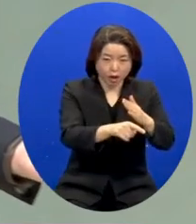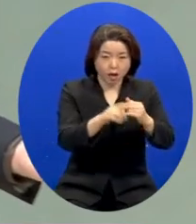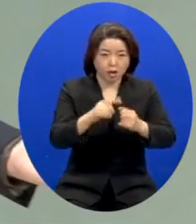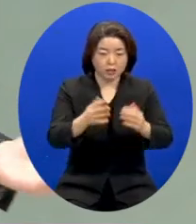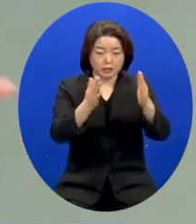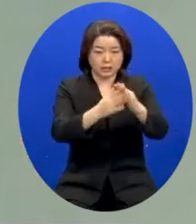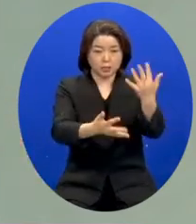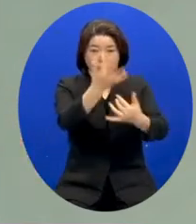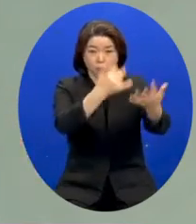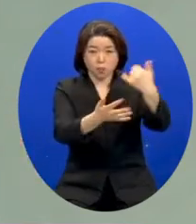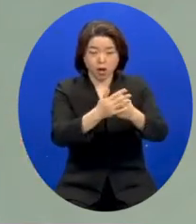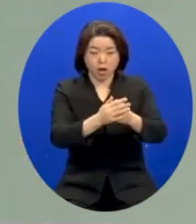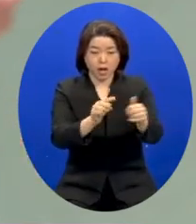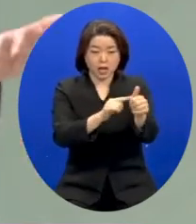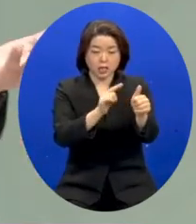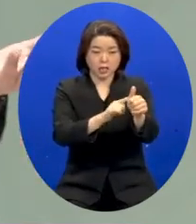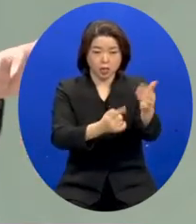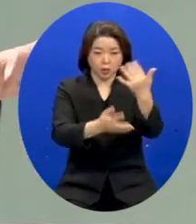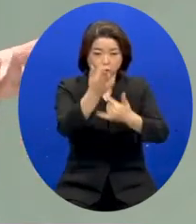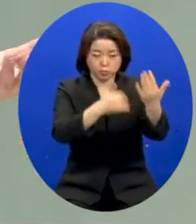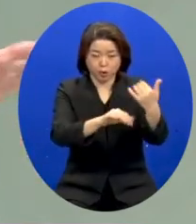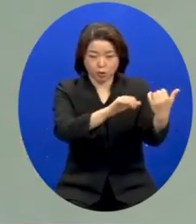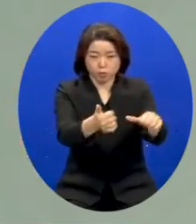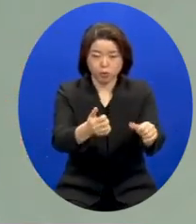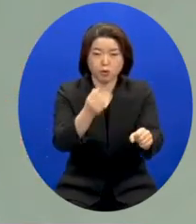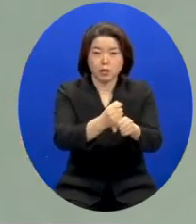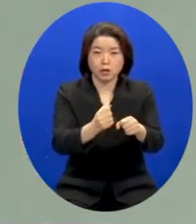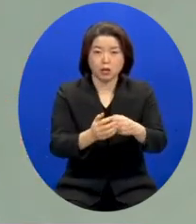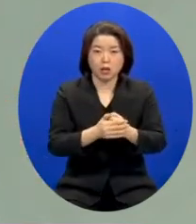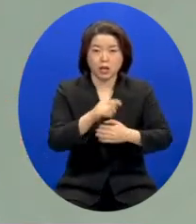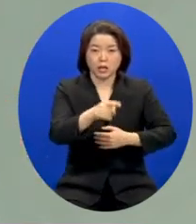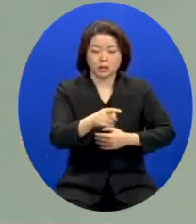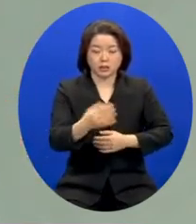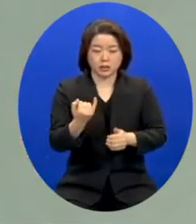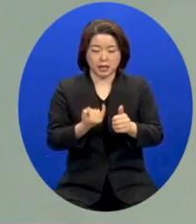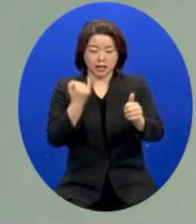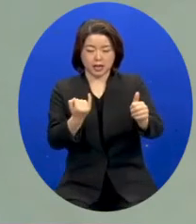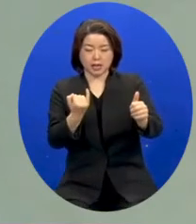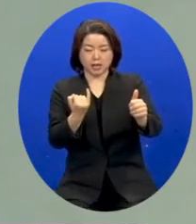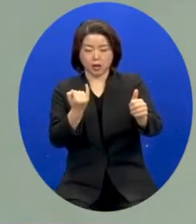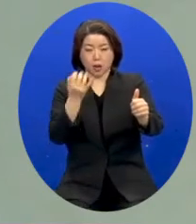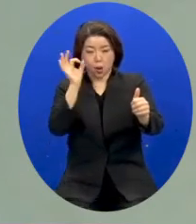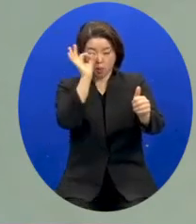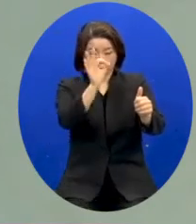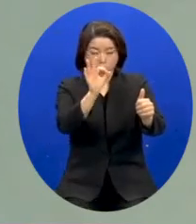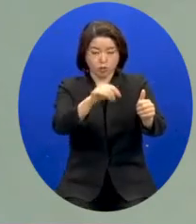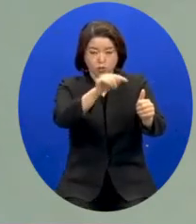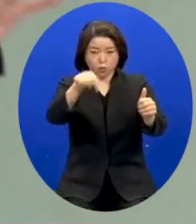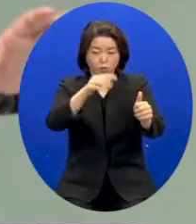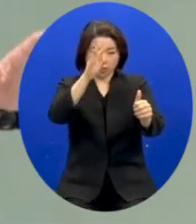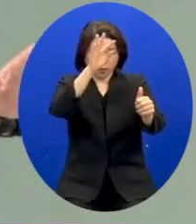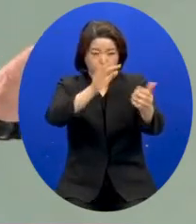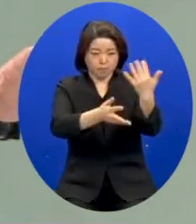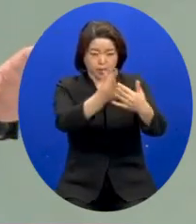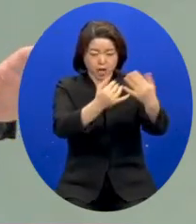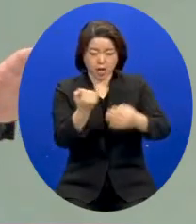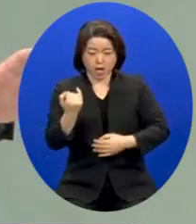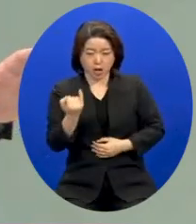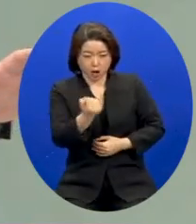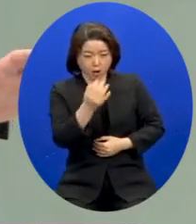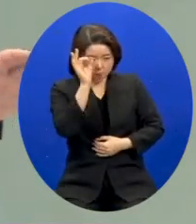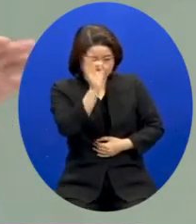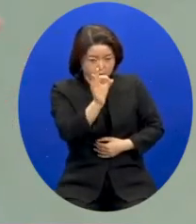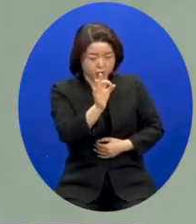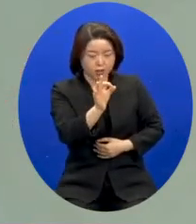불태웠어요. 그 남편도 불태웠어요. 그걸 그 아내가 지켜보게 했습니다. 그런 끔찍한 만행을